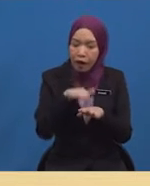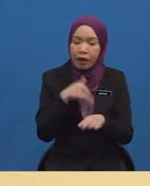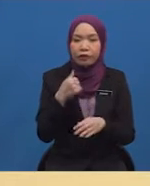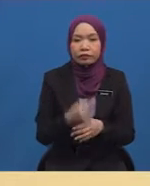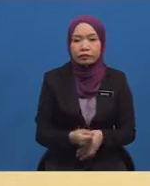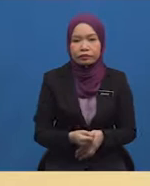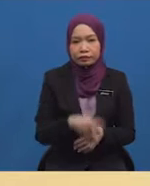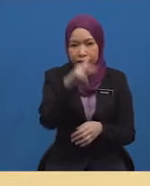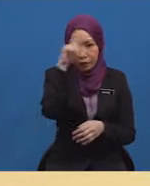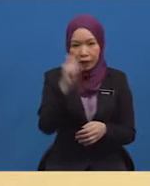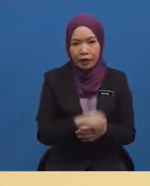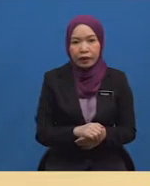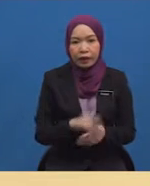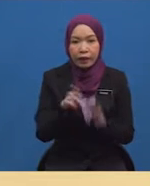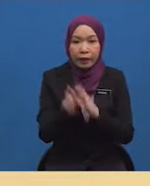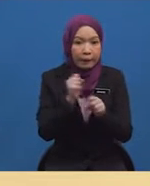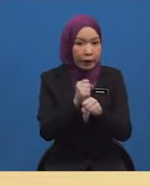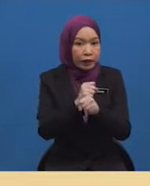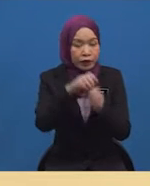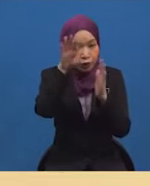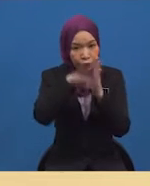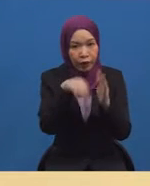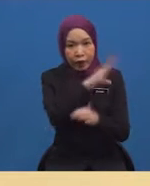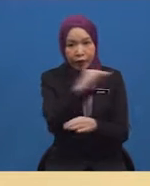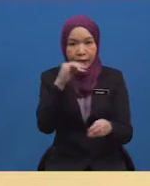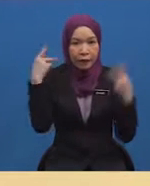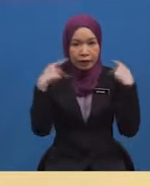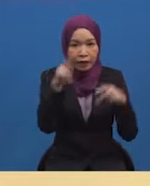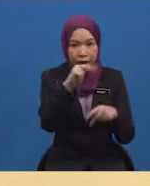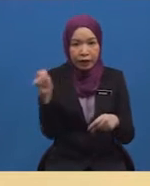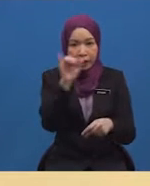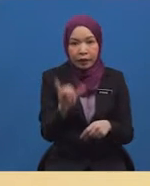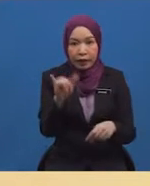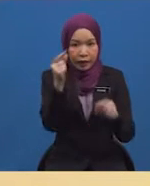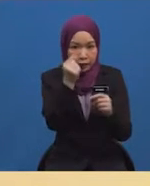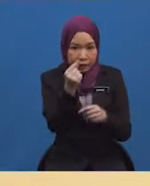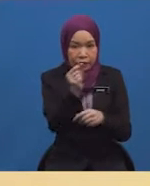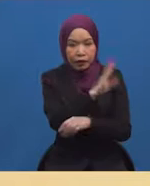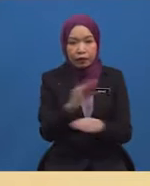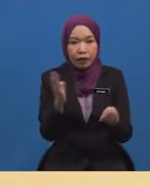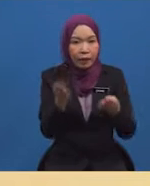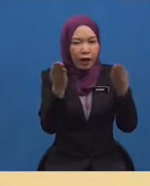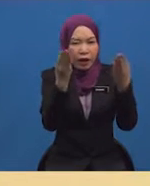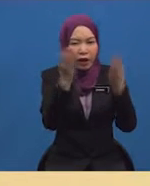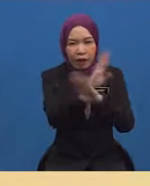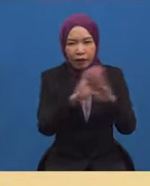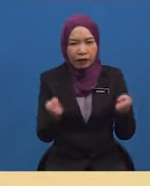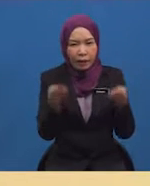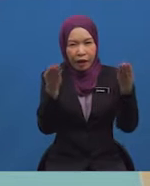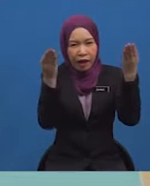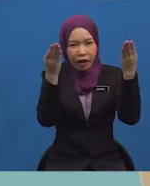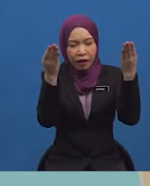adalah kerana tenaga buruh yang kurang serta pasaran yang kecil tidak menggalakkan kemajuan yang